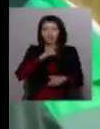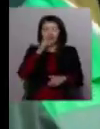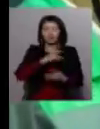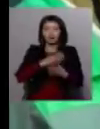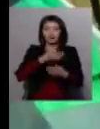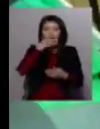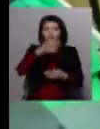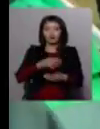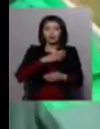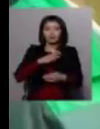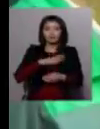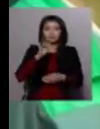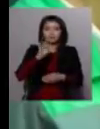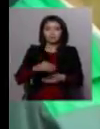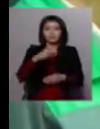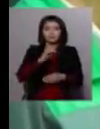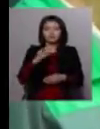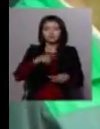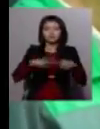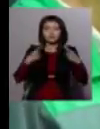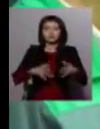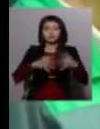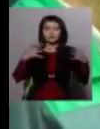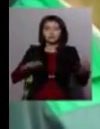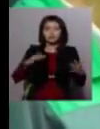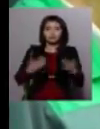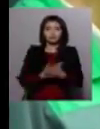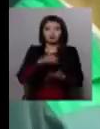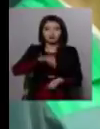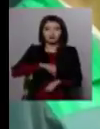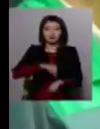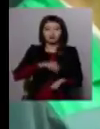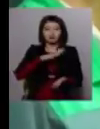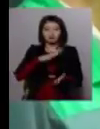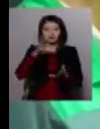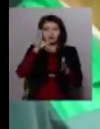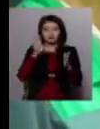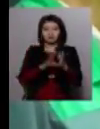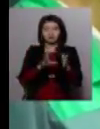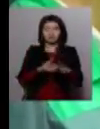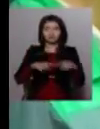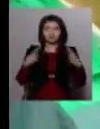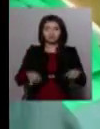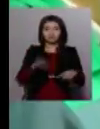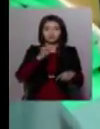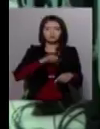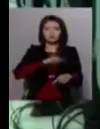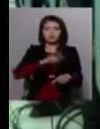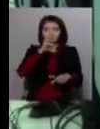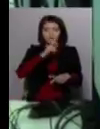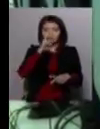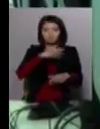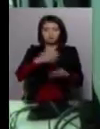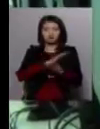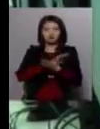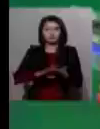Бұл технологияның артықшылығы көп. Процеске бағаналар қатыстырылады. Олар реакторлар қызметінде атқарады. Бензинді гидравликалық тазарту